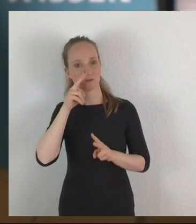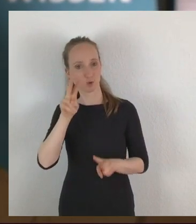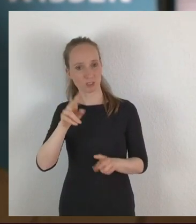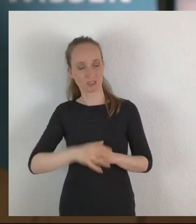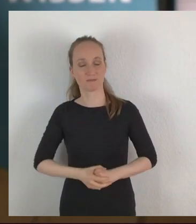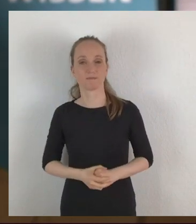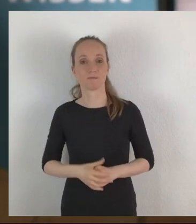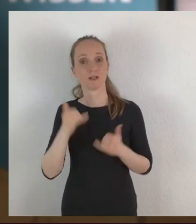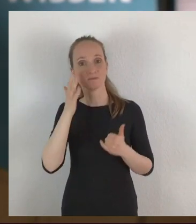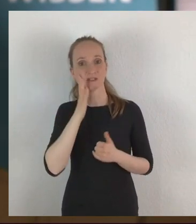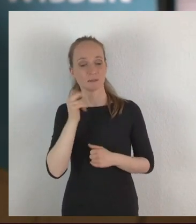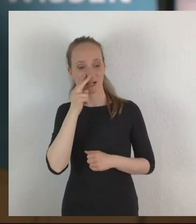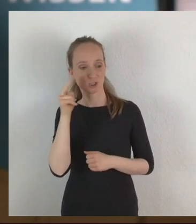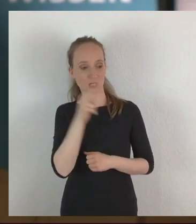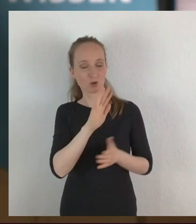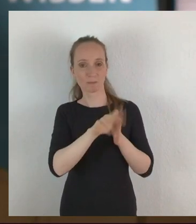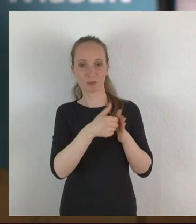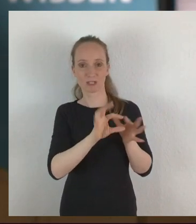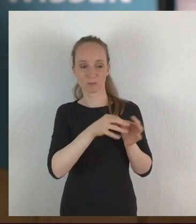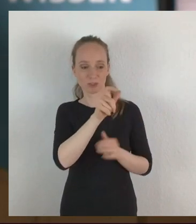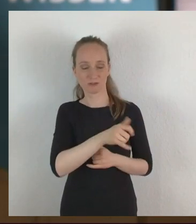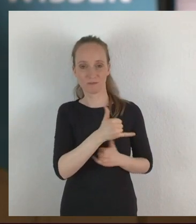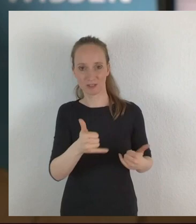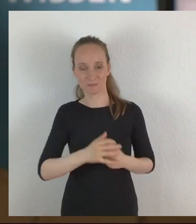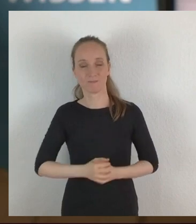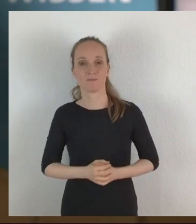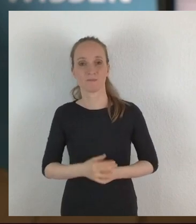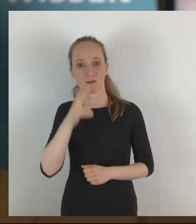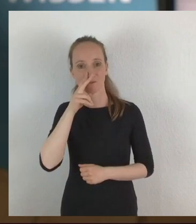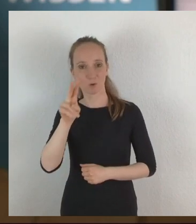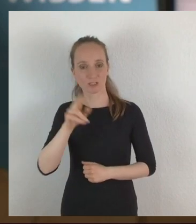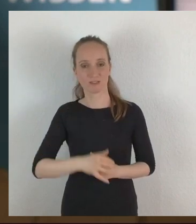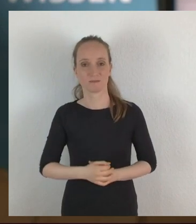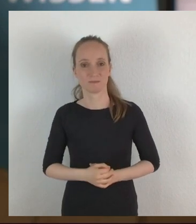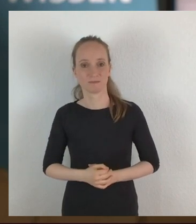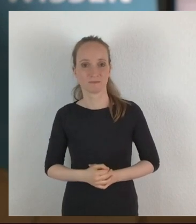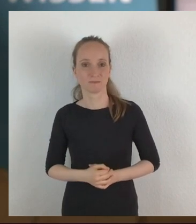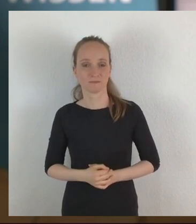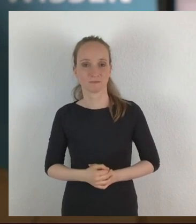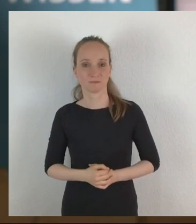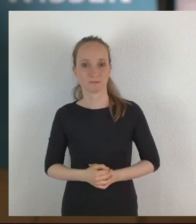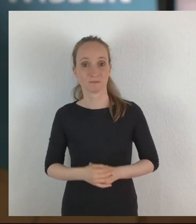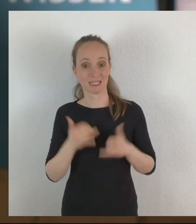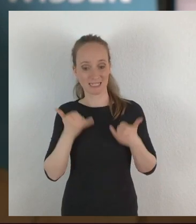wiederholen. Vorsicht. Und ihr guckt euch jetzt an, wie sie das gebärdet. Vorsicht.